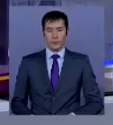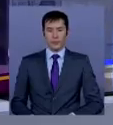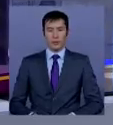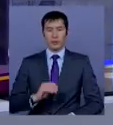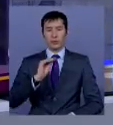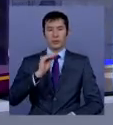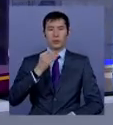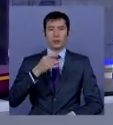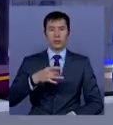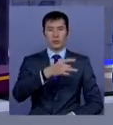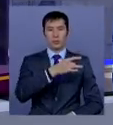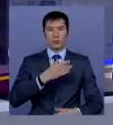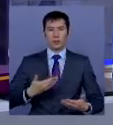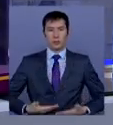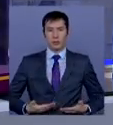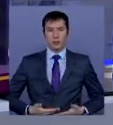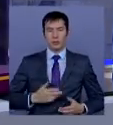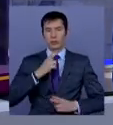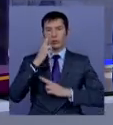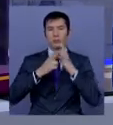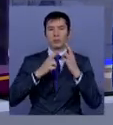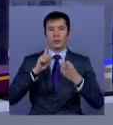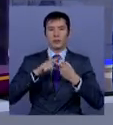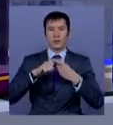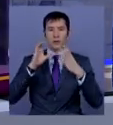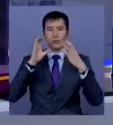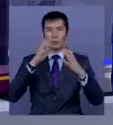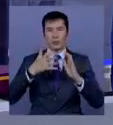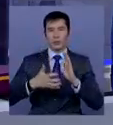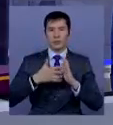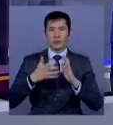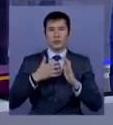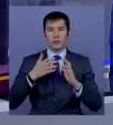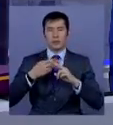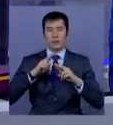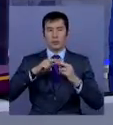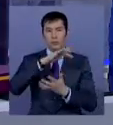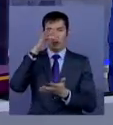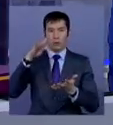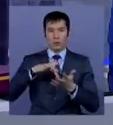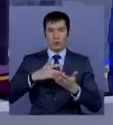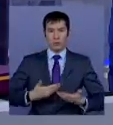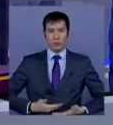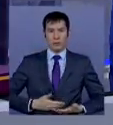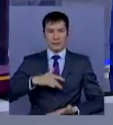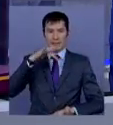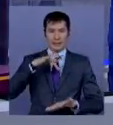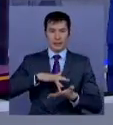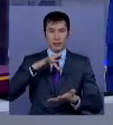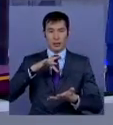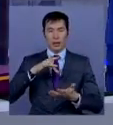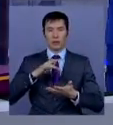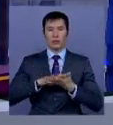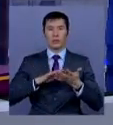Жетісу ауданының тұрғындары қоғамдық көліктің жоқтығына наразы. Қаланың қақ ортасында тұрып, әрбері қатынауымыз қиындап барады